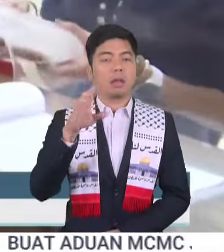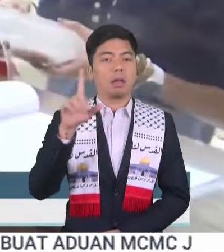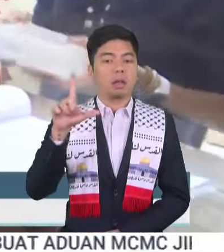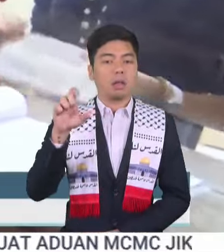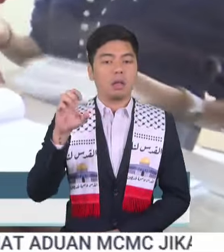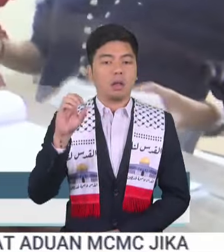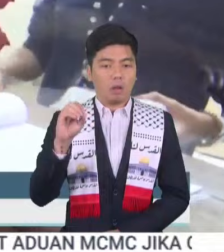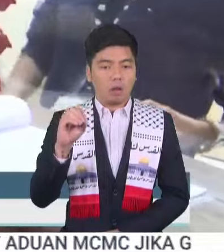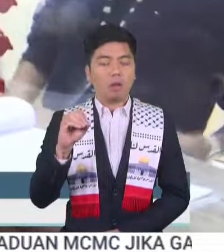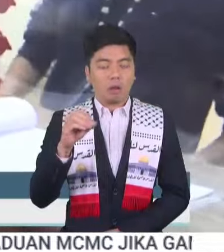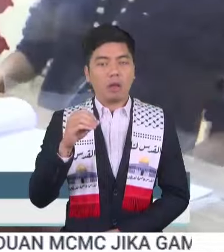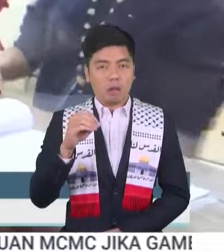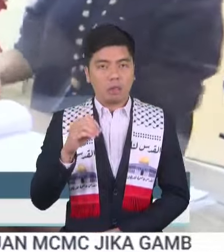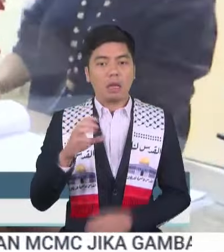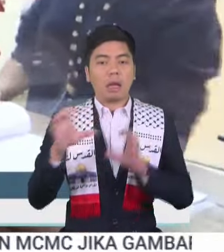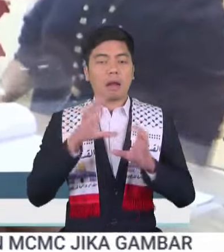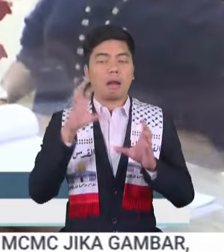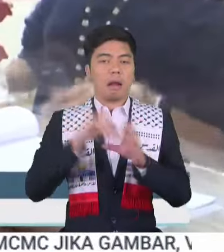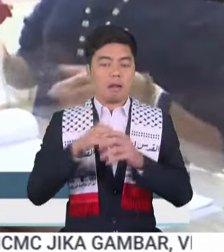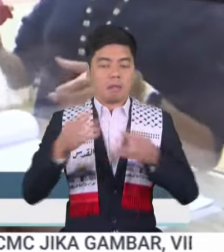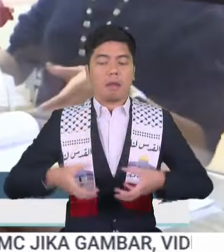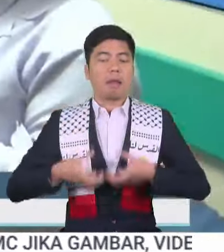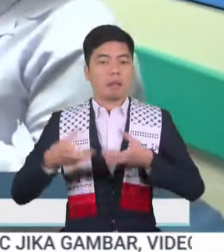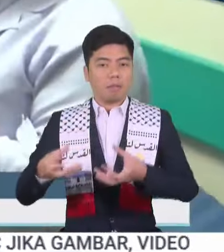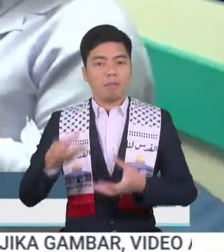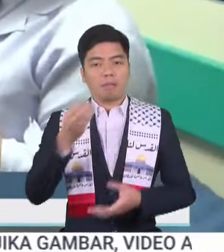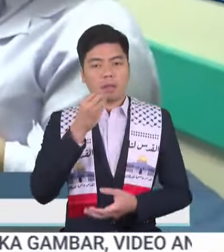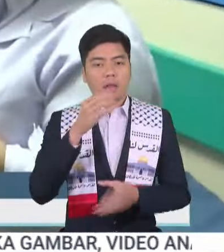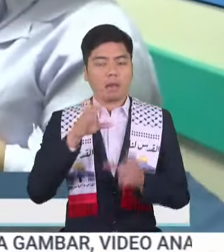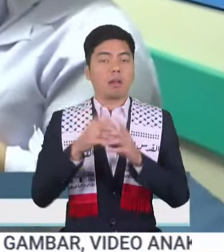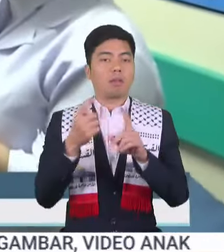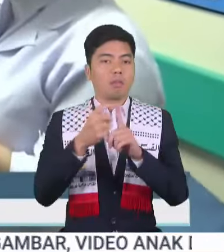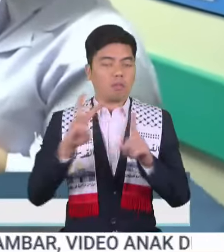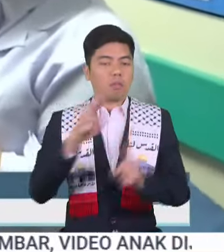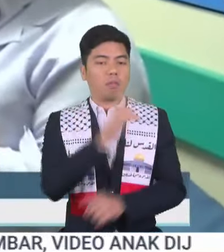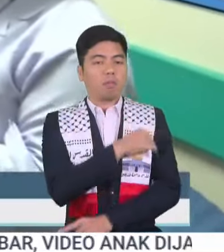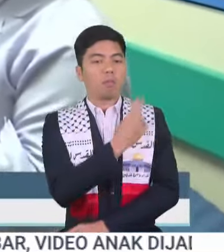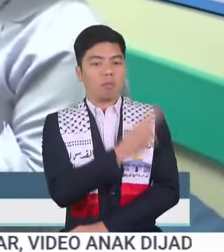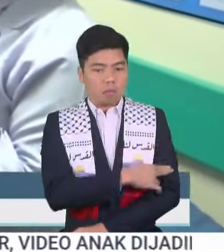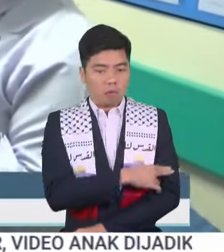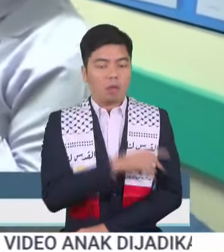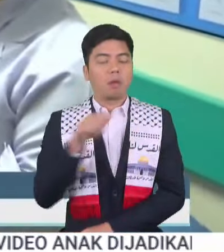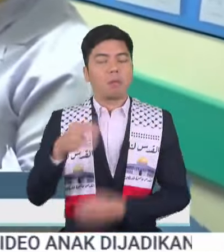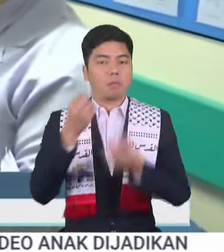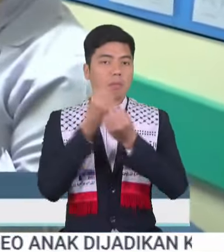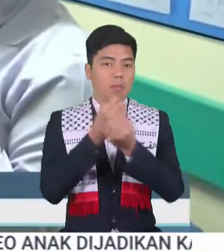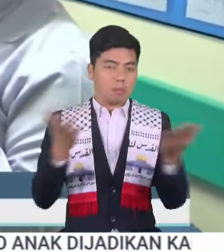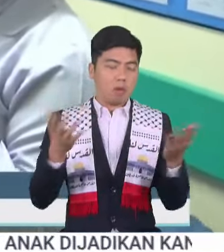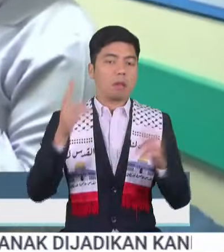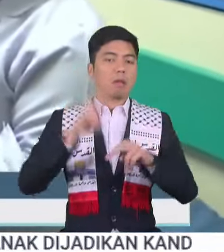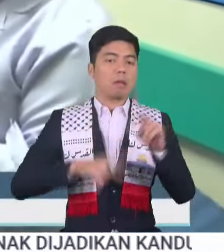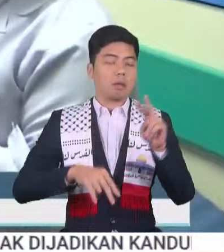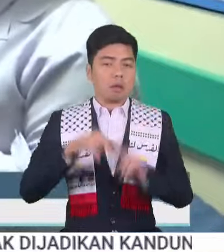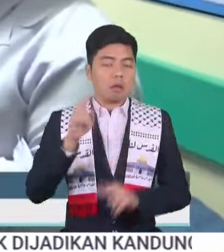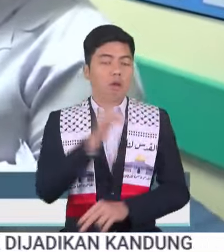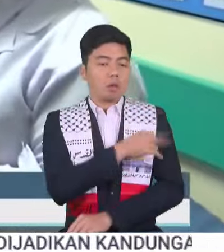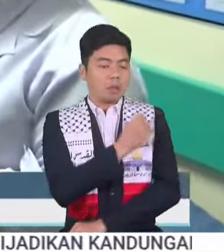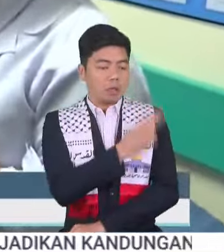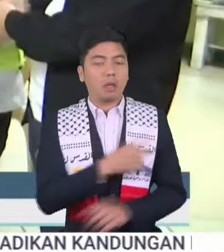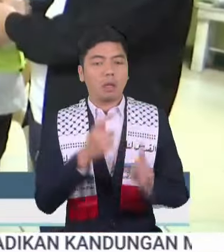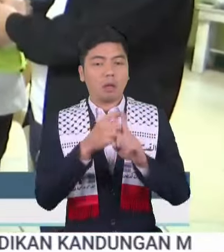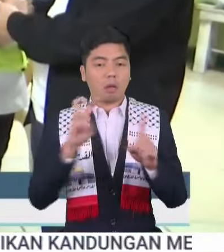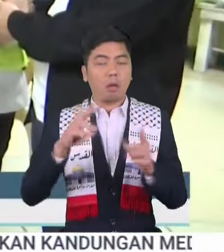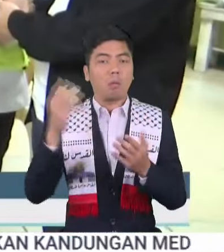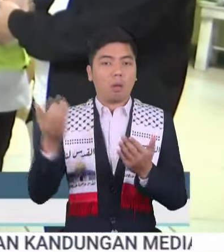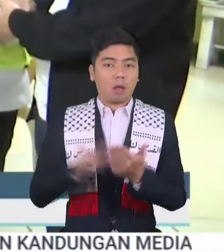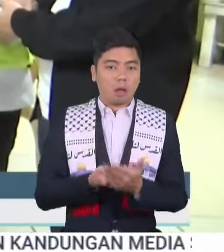agihan 300 juada sahur di Hospital Tawau. Dalam pada itu, beliau memaklumkan pembinaan bangunan Hospital Tawau